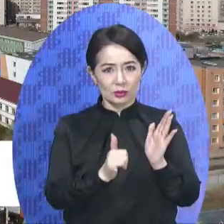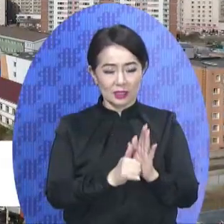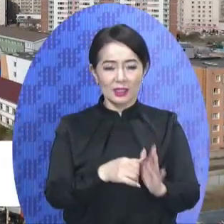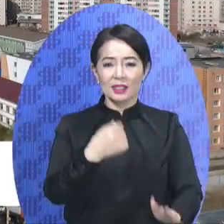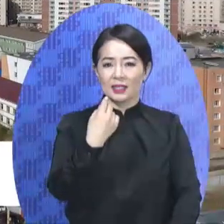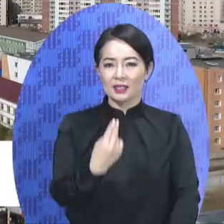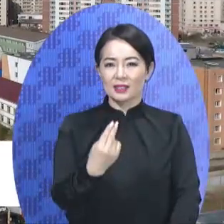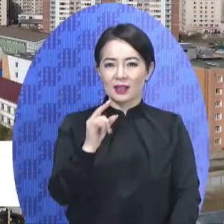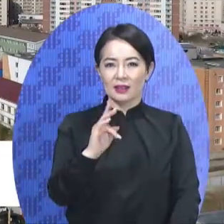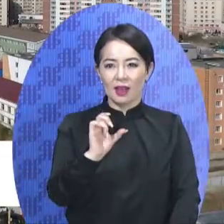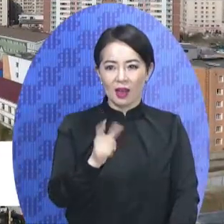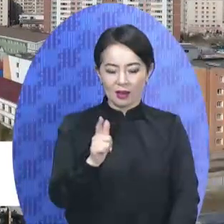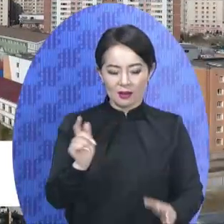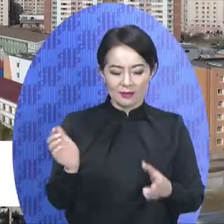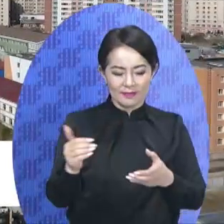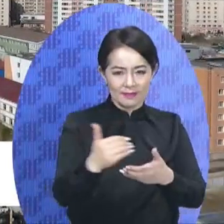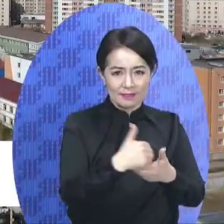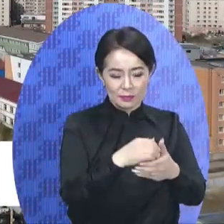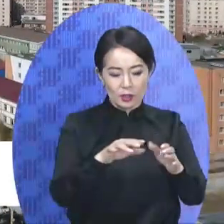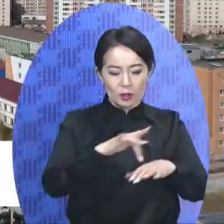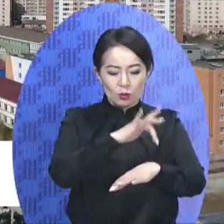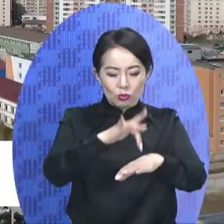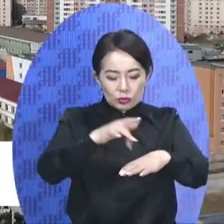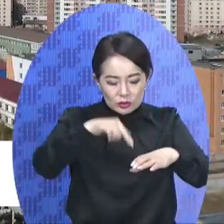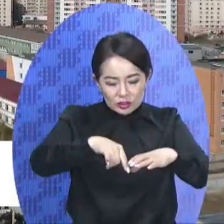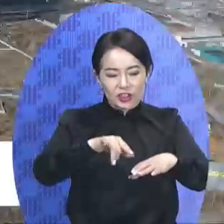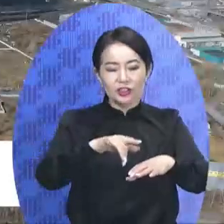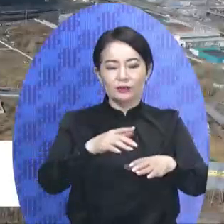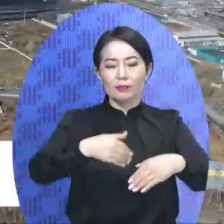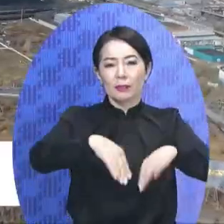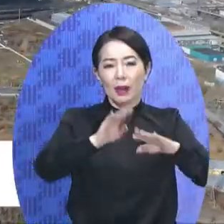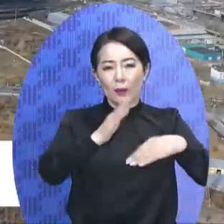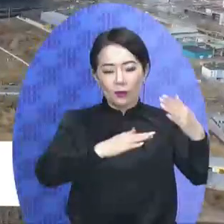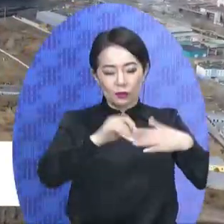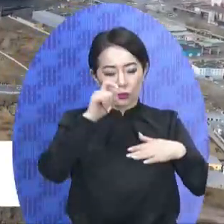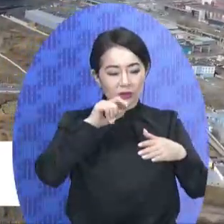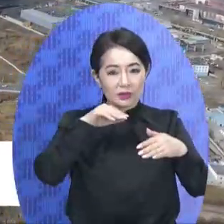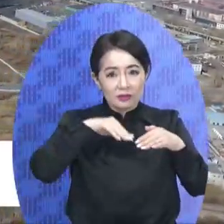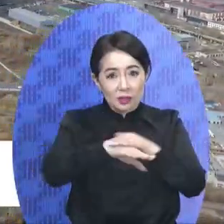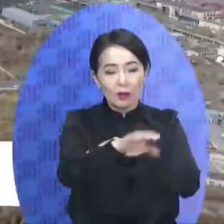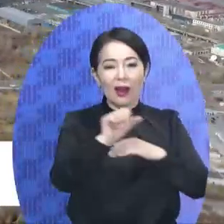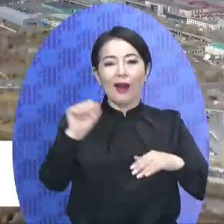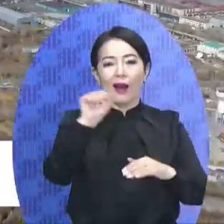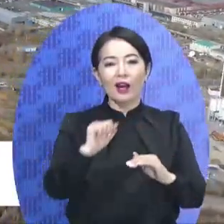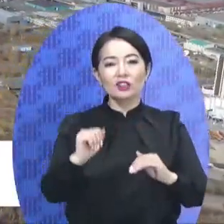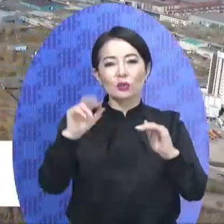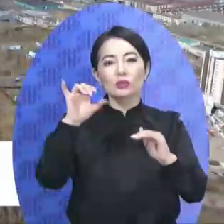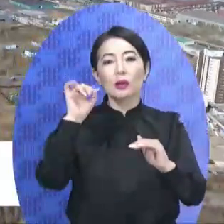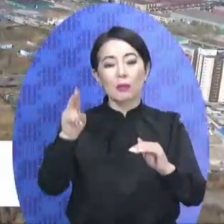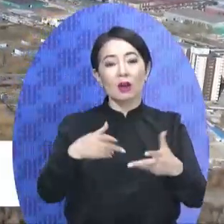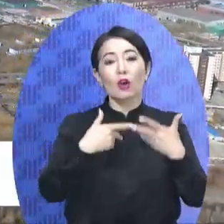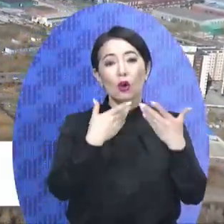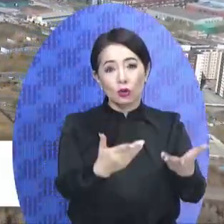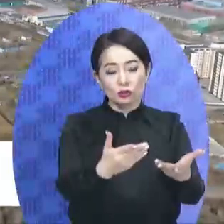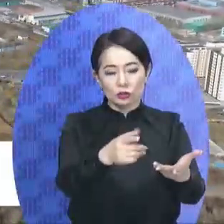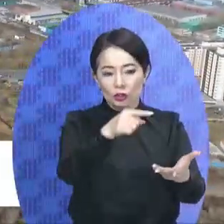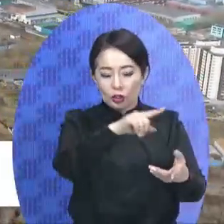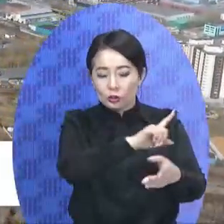системийг төвлөрсөн бүсийн нэгдсэн сүлжээнд барьж байгуулах төслийг хэрэгжүүлэх хүсэлтийг Азийн хөгжлийн банкнд хургуулсан үр дүнд нь 100 сая